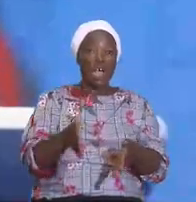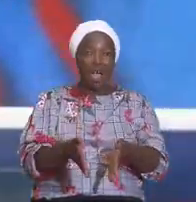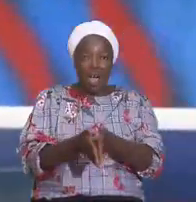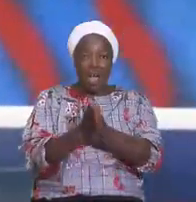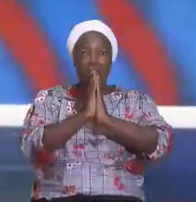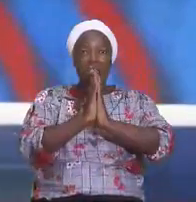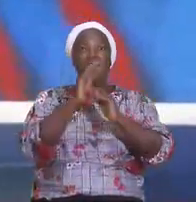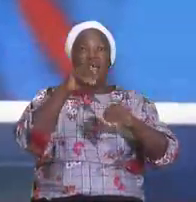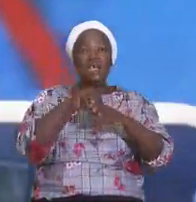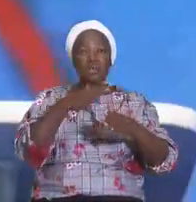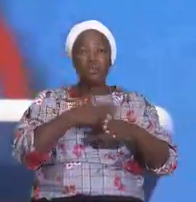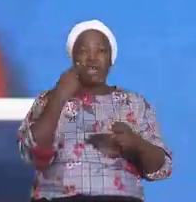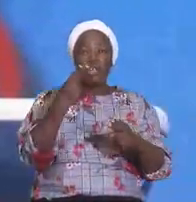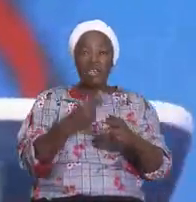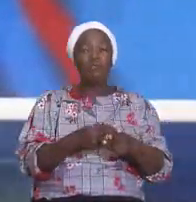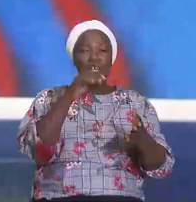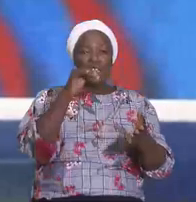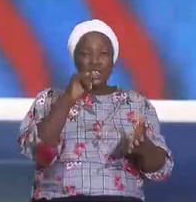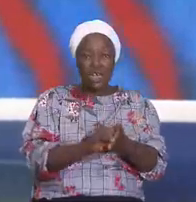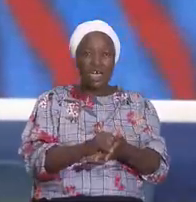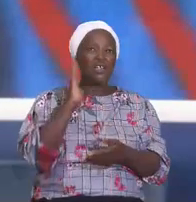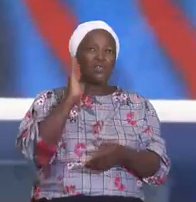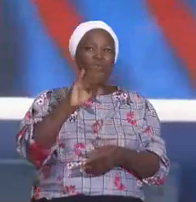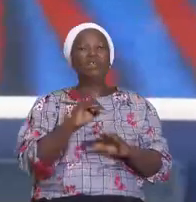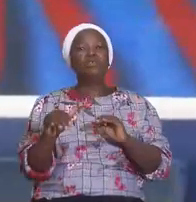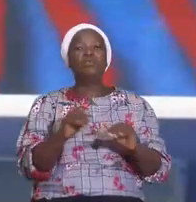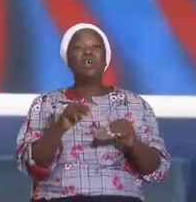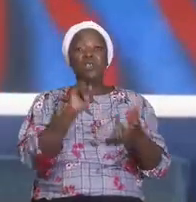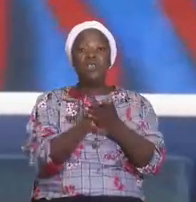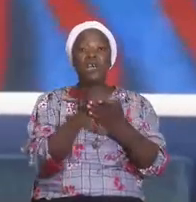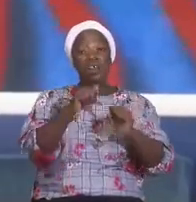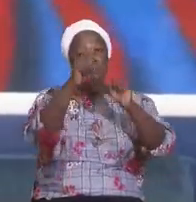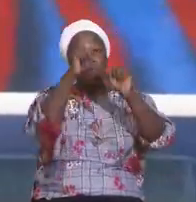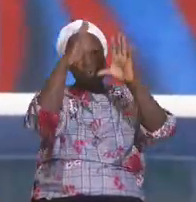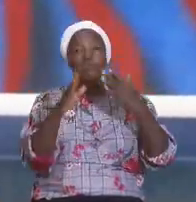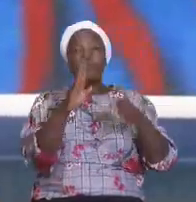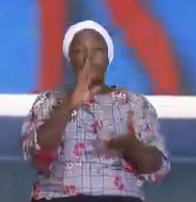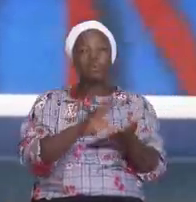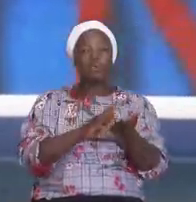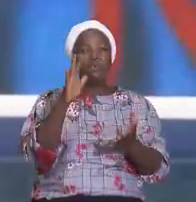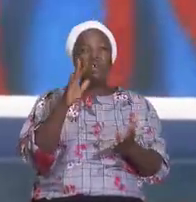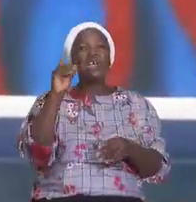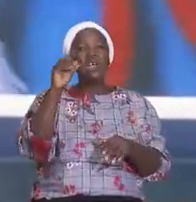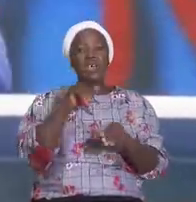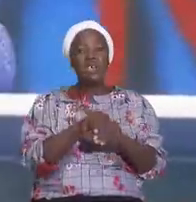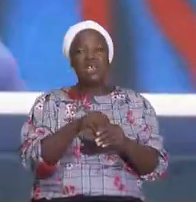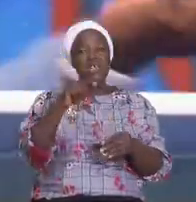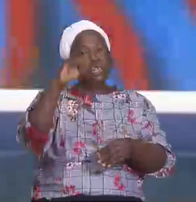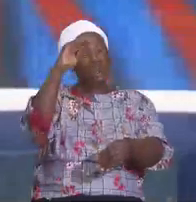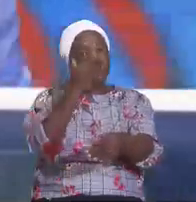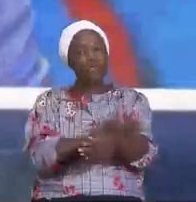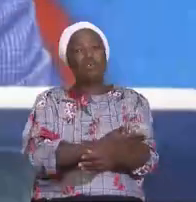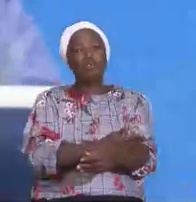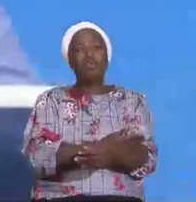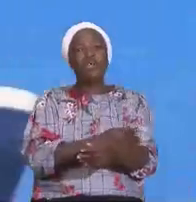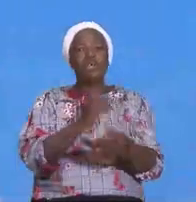13, il nous dit, tout ce que vous demanderez en mon nom, je le ferai, afin